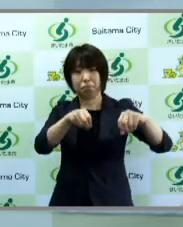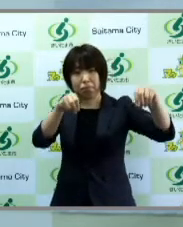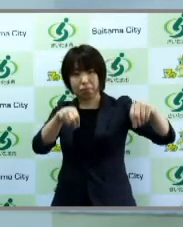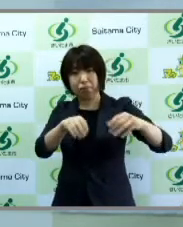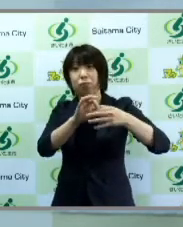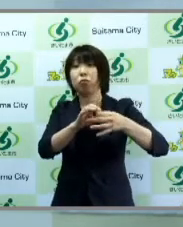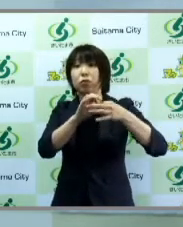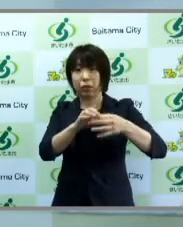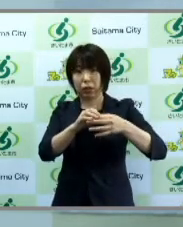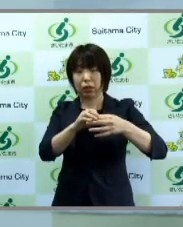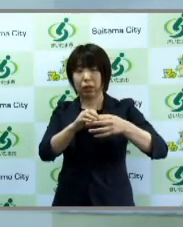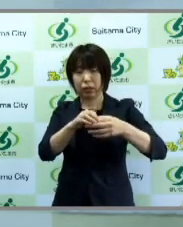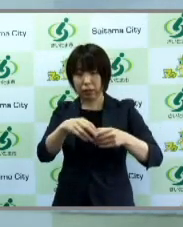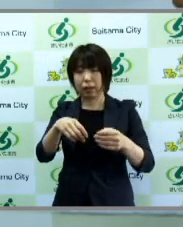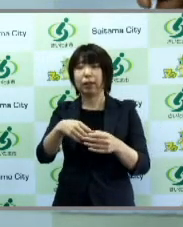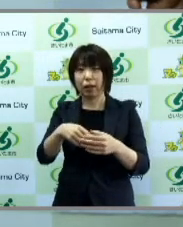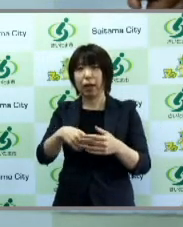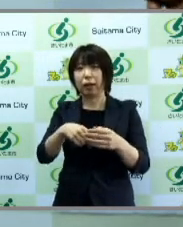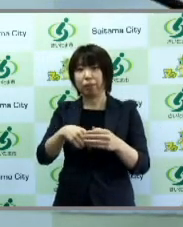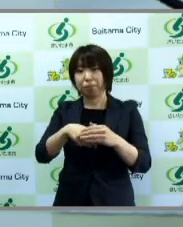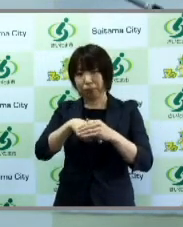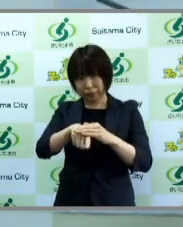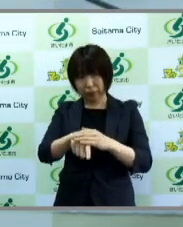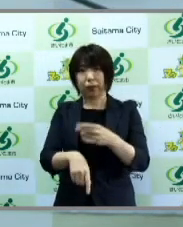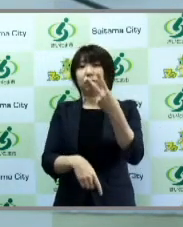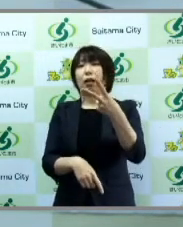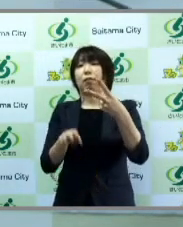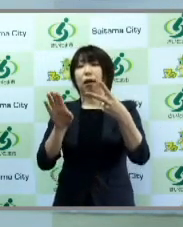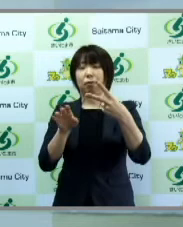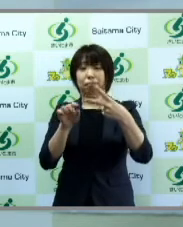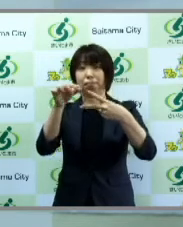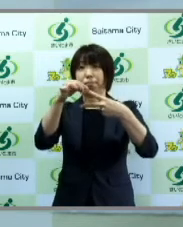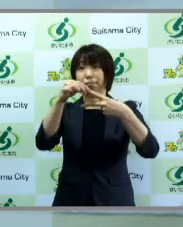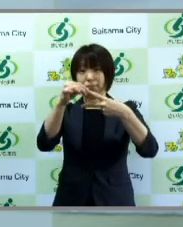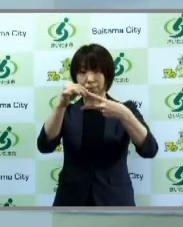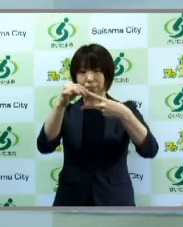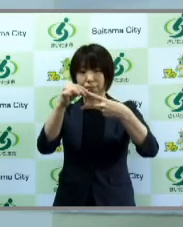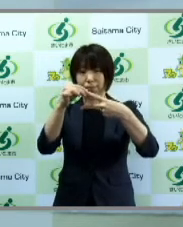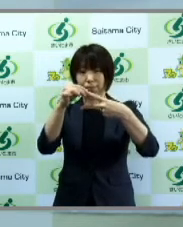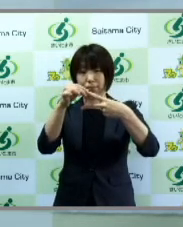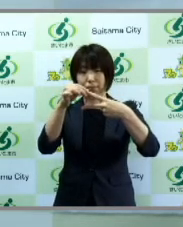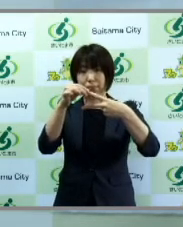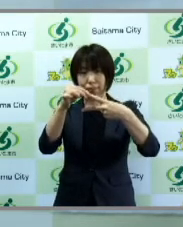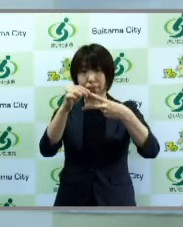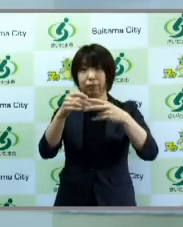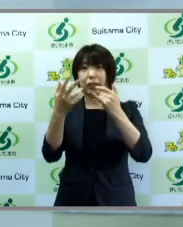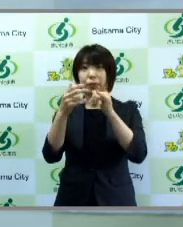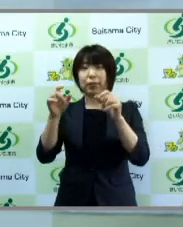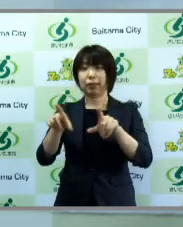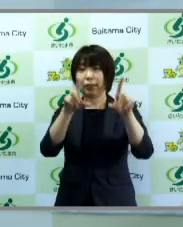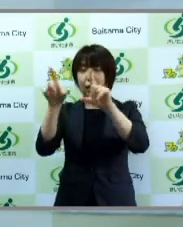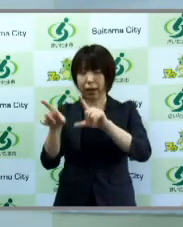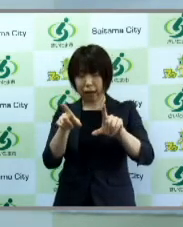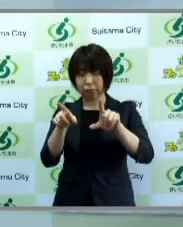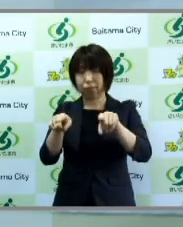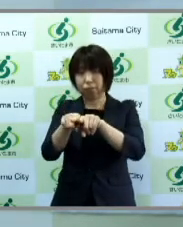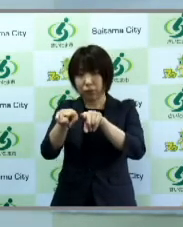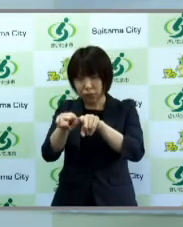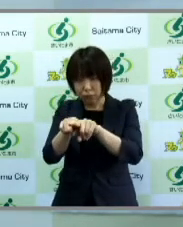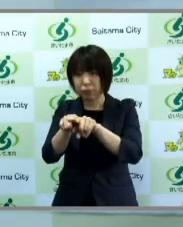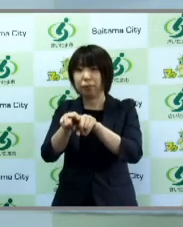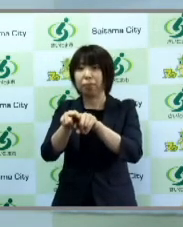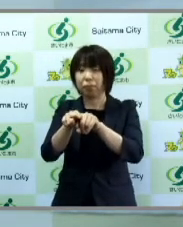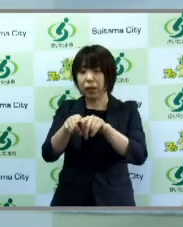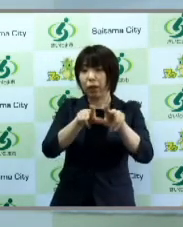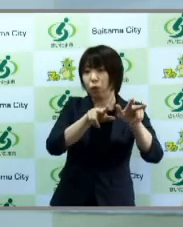の意義がございます。1つ目は市民生活に寄り添い共に成長する事業者と行政